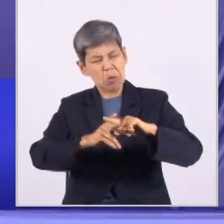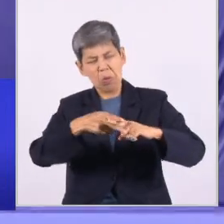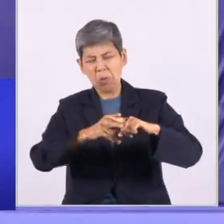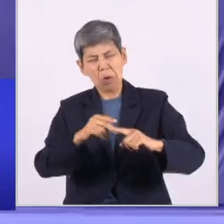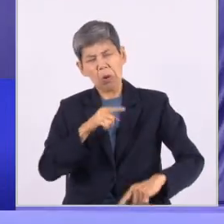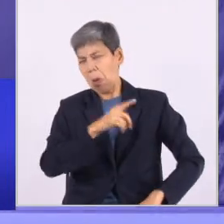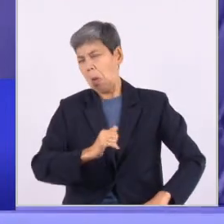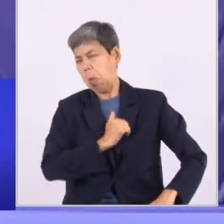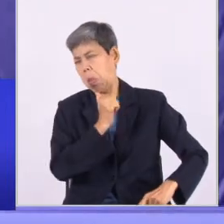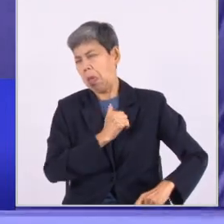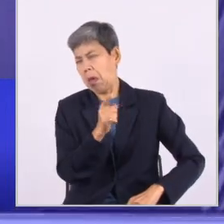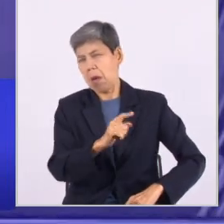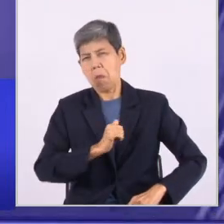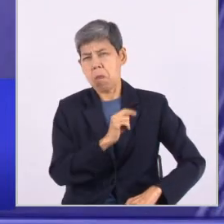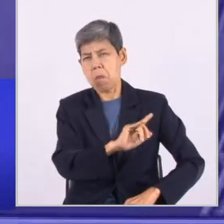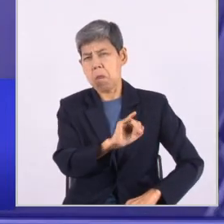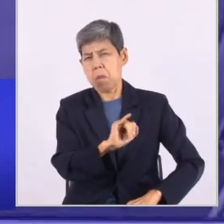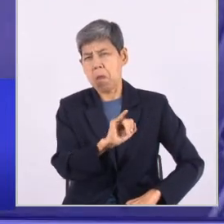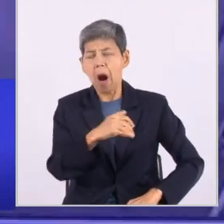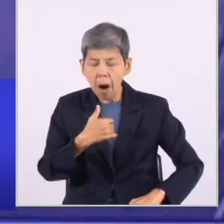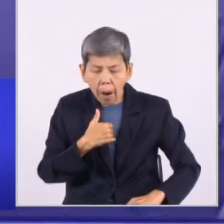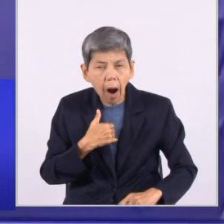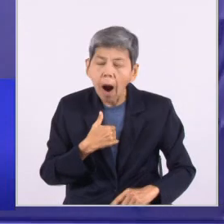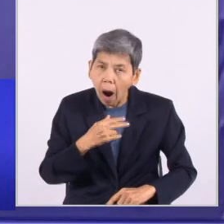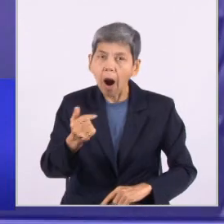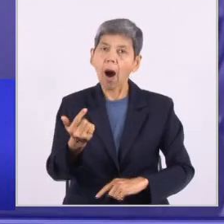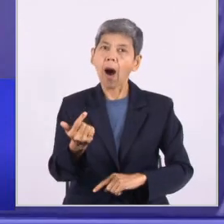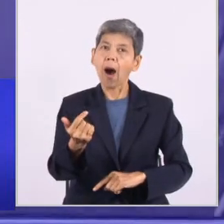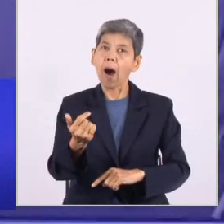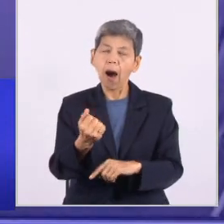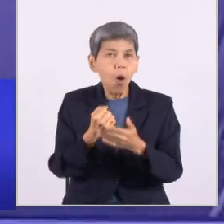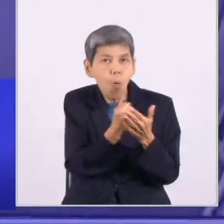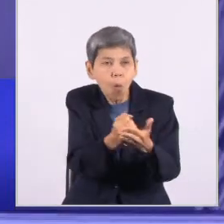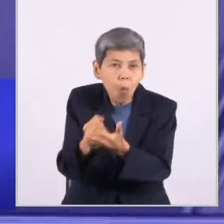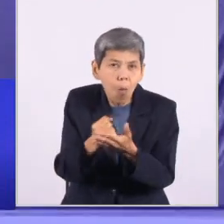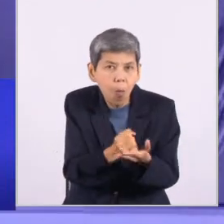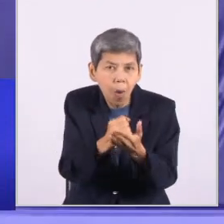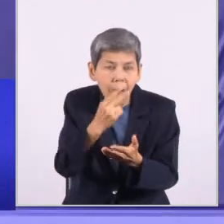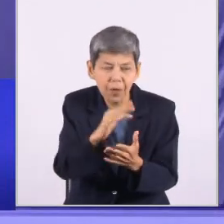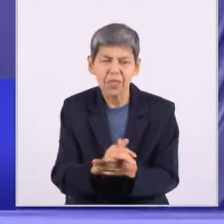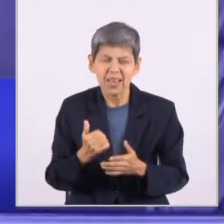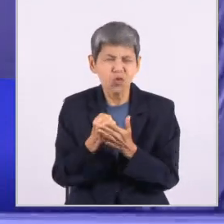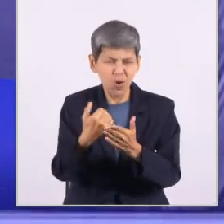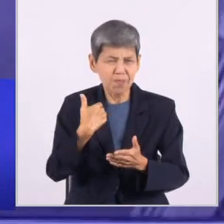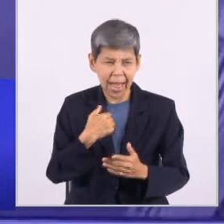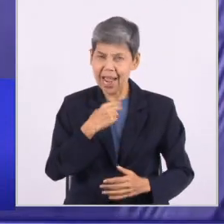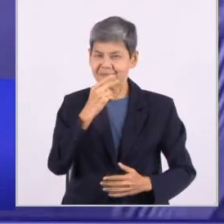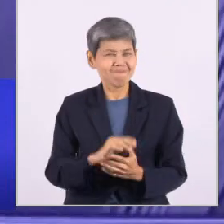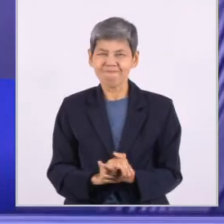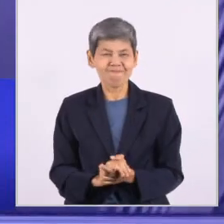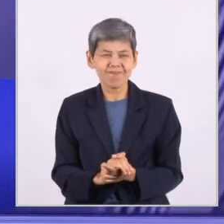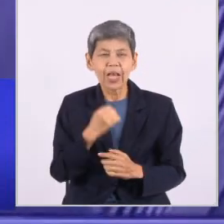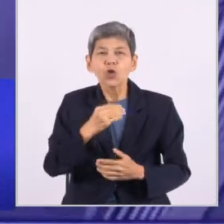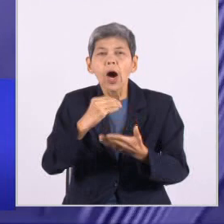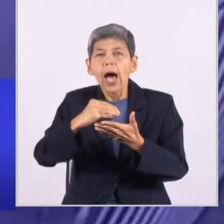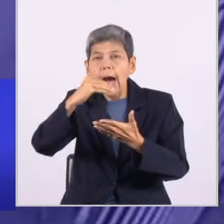ส่วนที่เกเรก็มีที่เราเคยรายงานเอาเด็กช่างไล่ตีกันหรือเปล่าหรือไล่ต่อยกันแทงกันไหมปรากฏว่าไม่ใช่ค่ะอันนี้